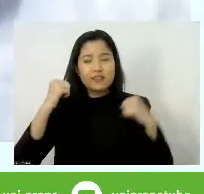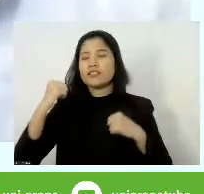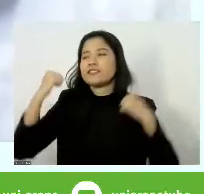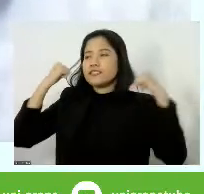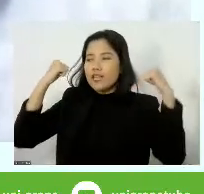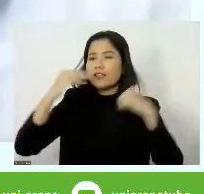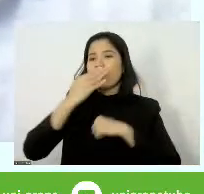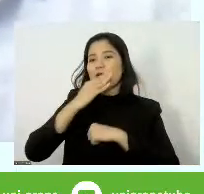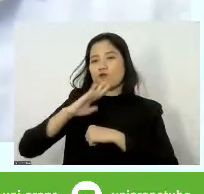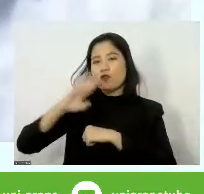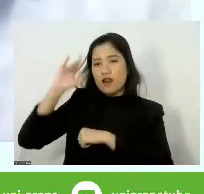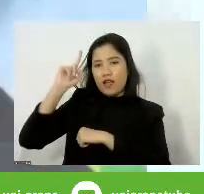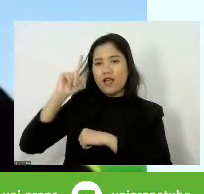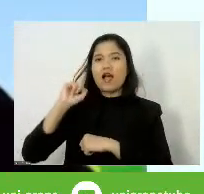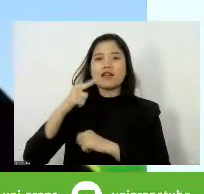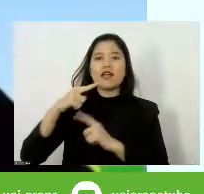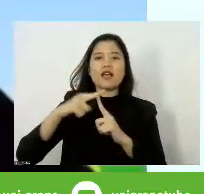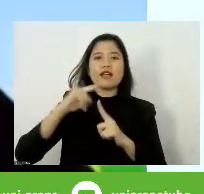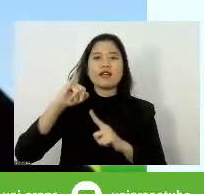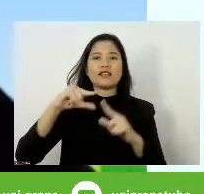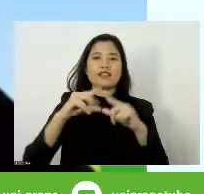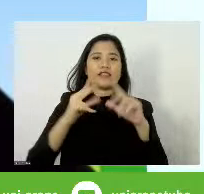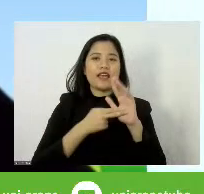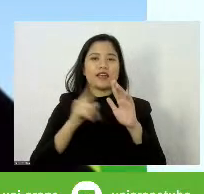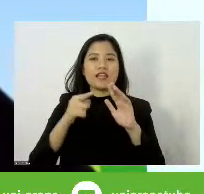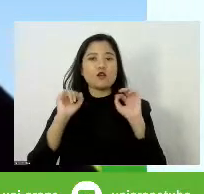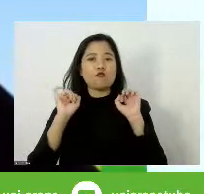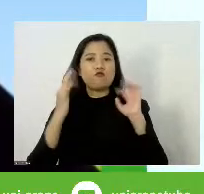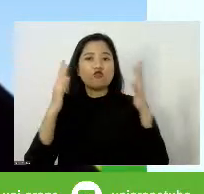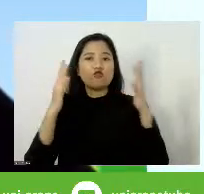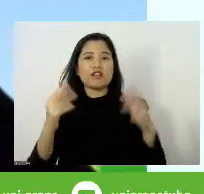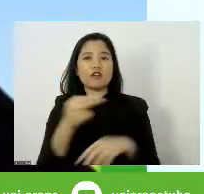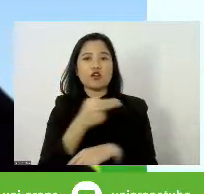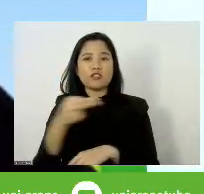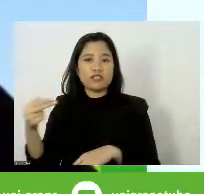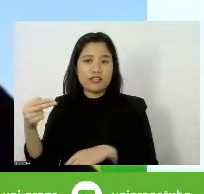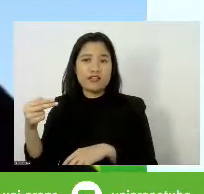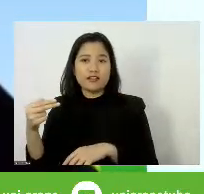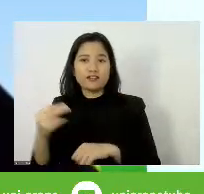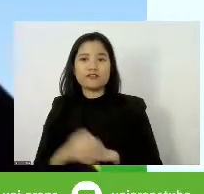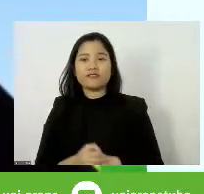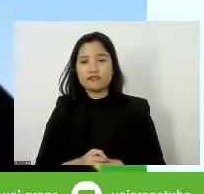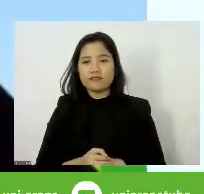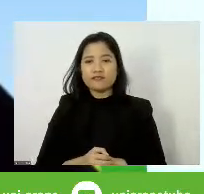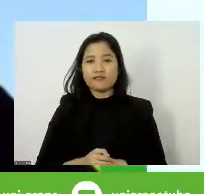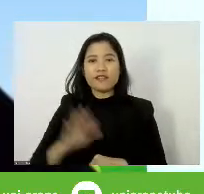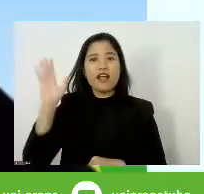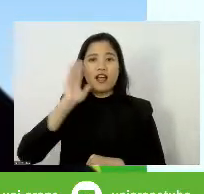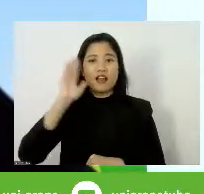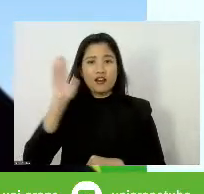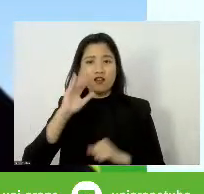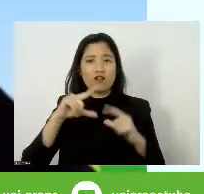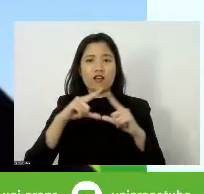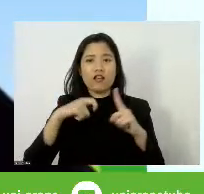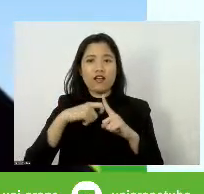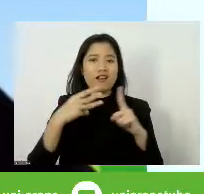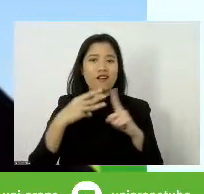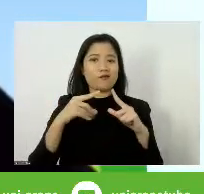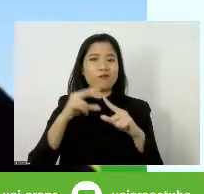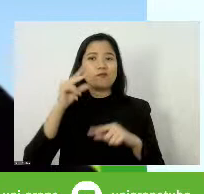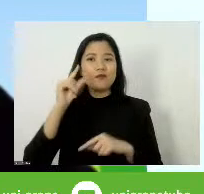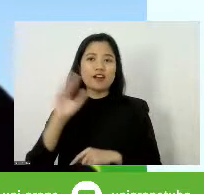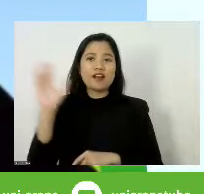Kak Pian dari hutan Indonesia hutan itu Indonesia halo kabar yes ini deh